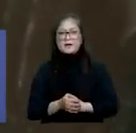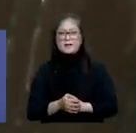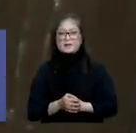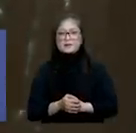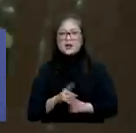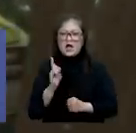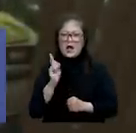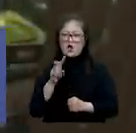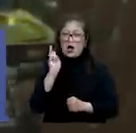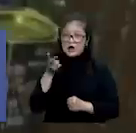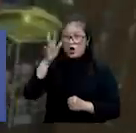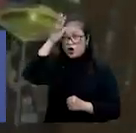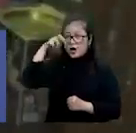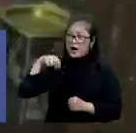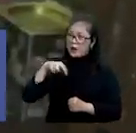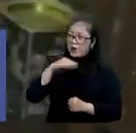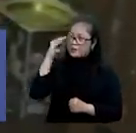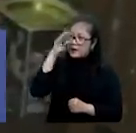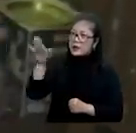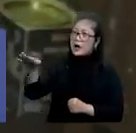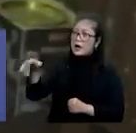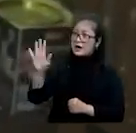main nanti malam